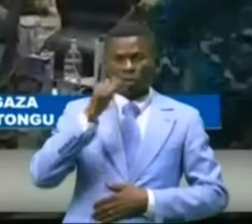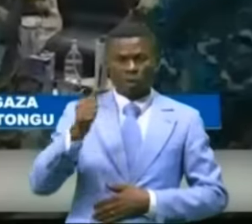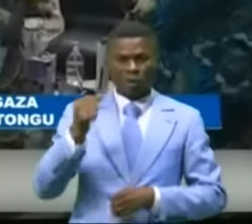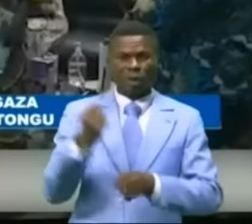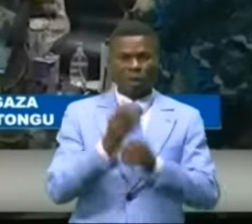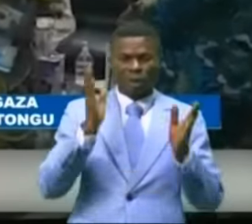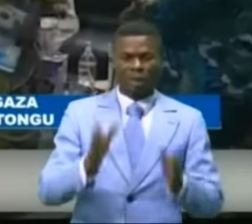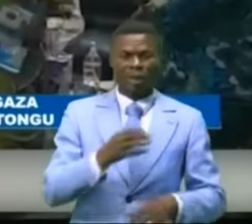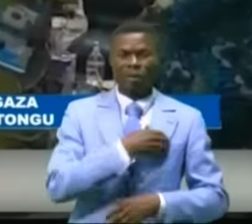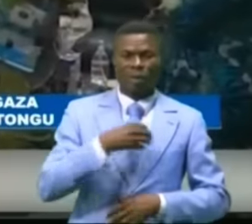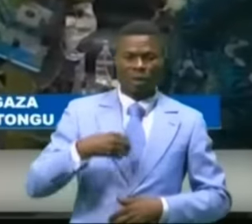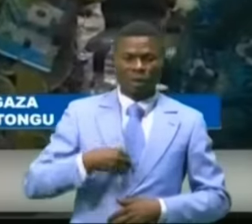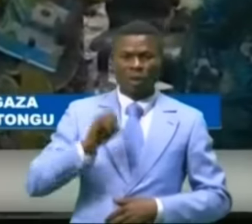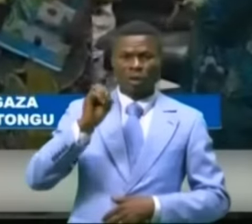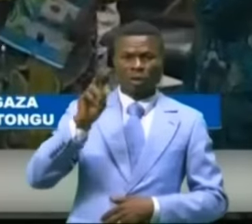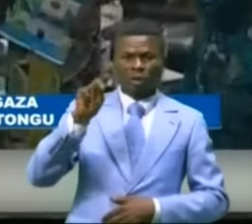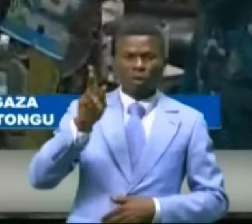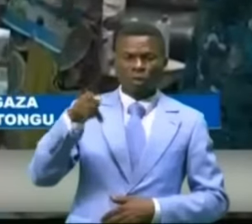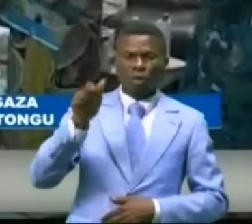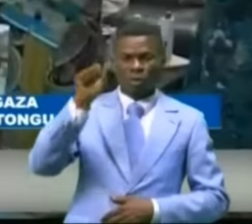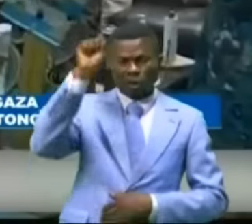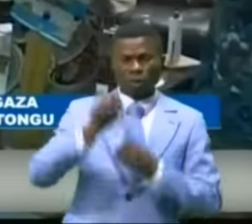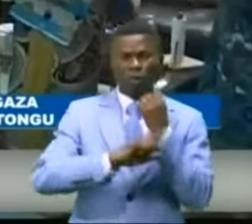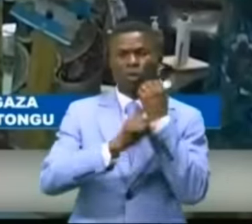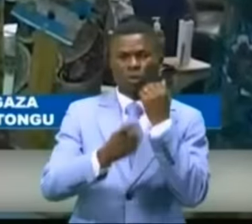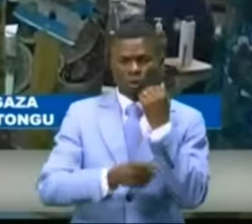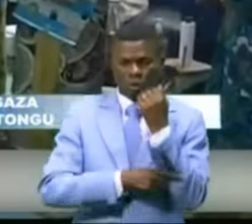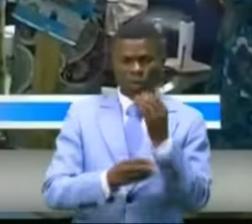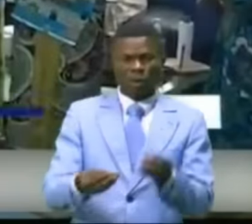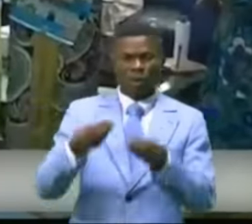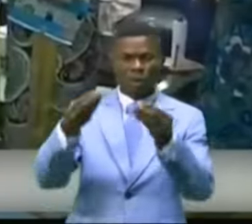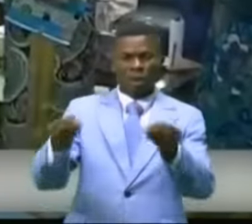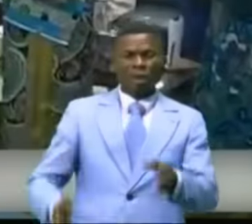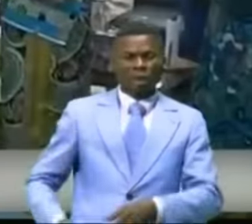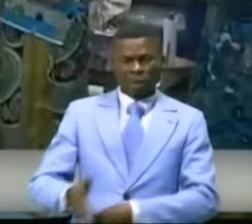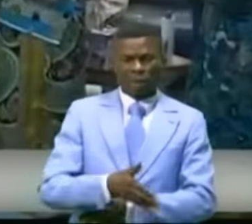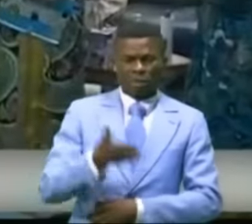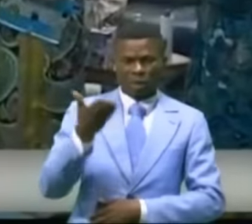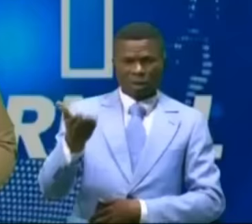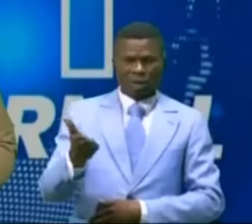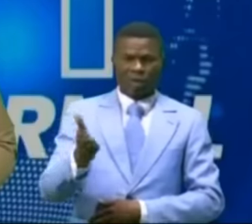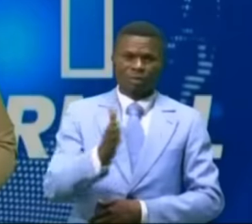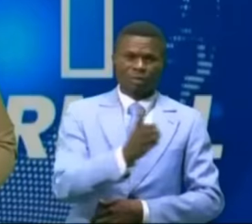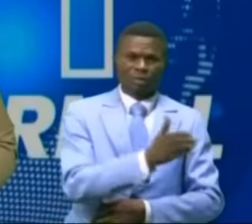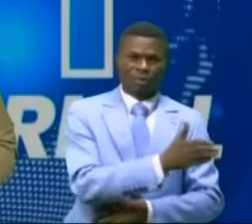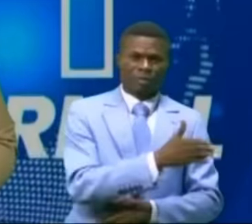personnels féminins de l'ONAPAC Sud-Kivu à qui elle a offert des paniers.